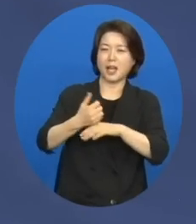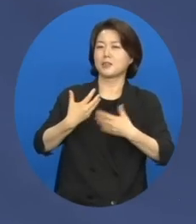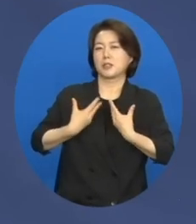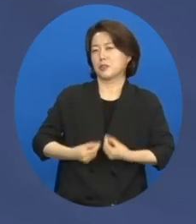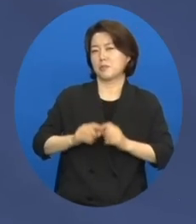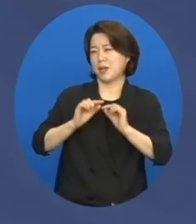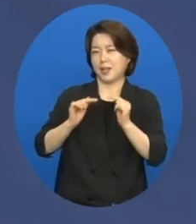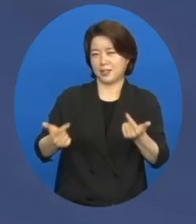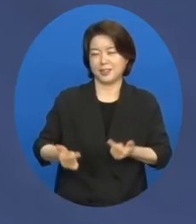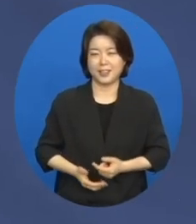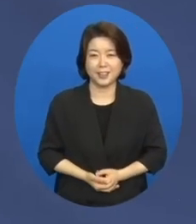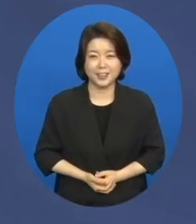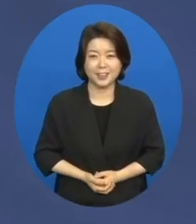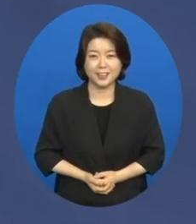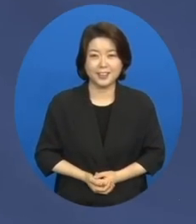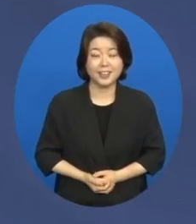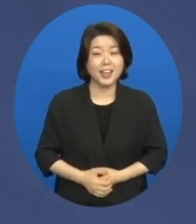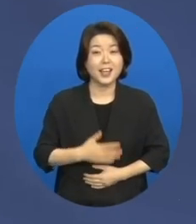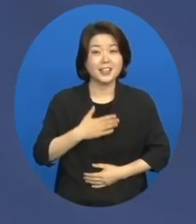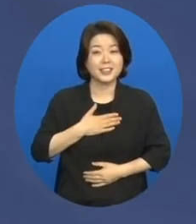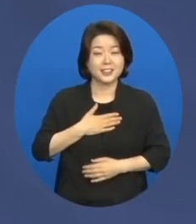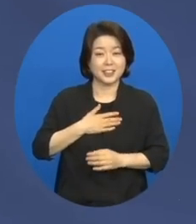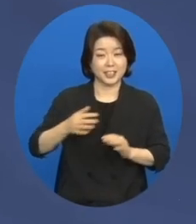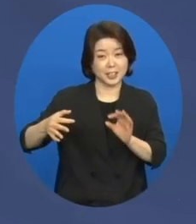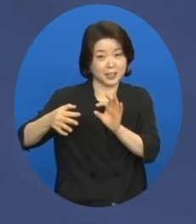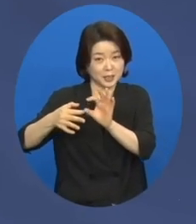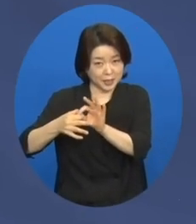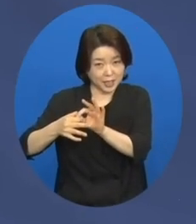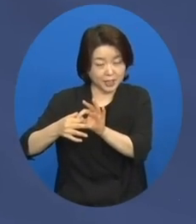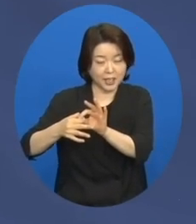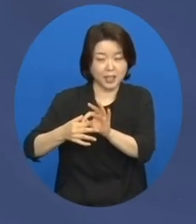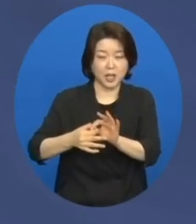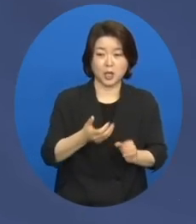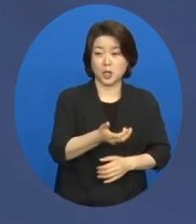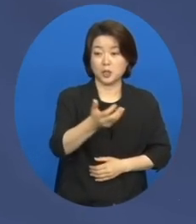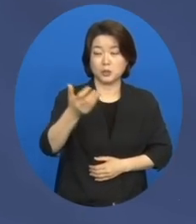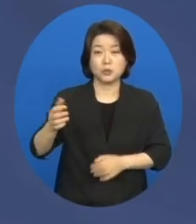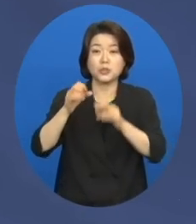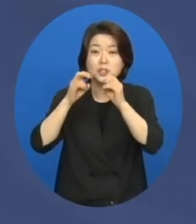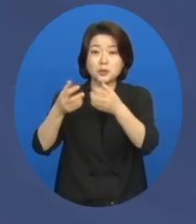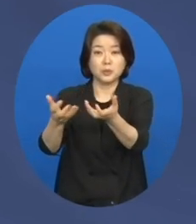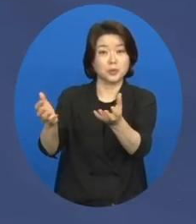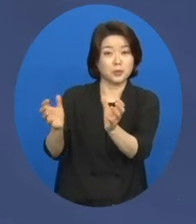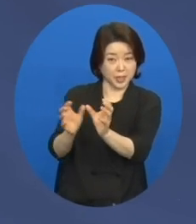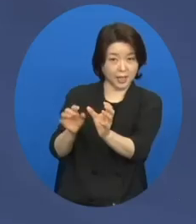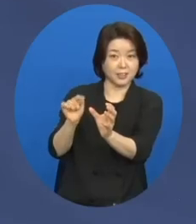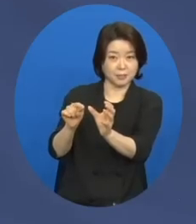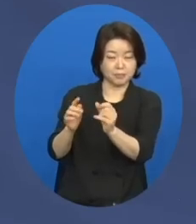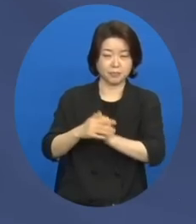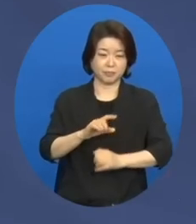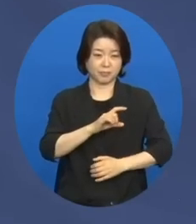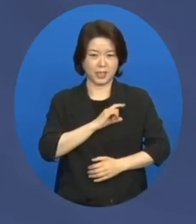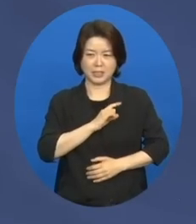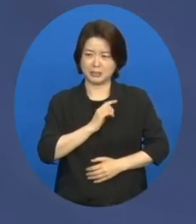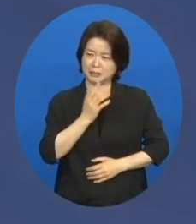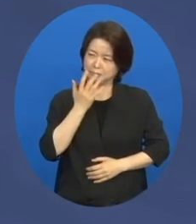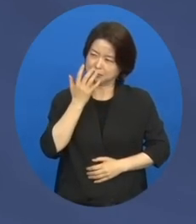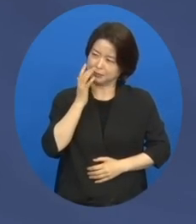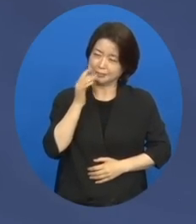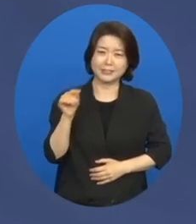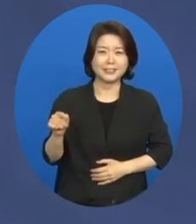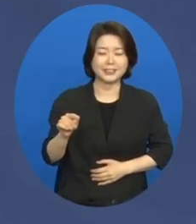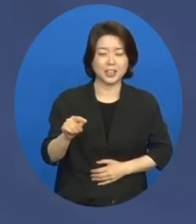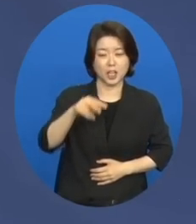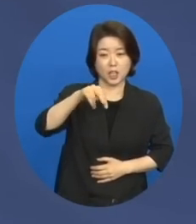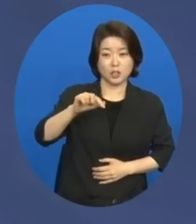아닙니다. 제가 속한 그 순회 선교단이라고 하는 이름도 아주 투박하고 촌스러운 그런 단체가